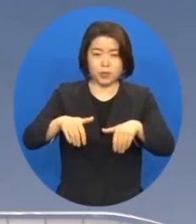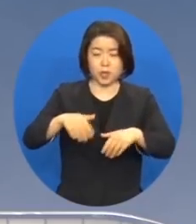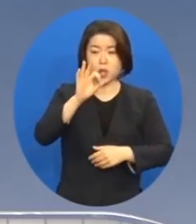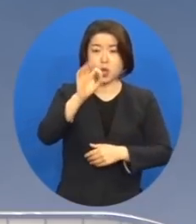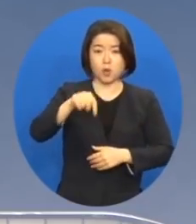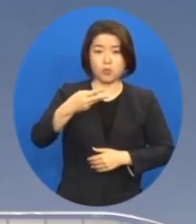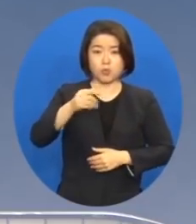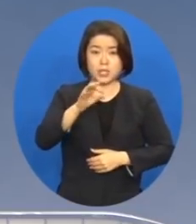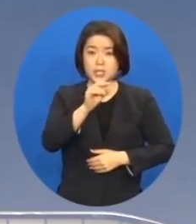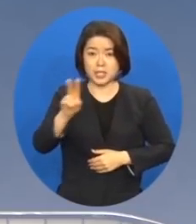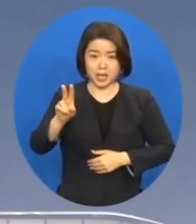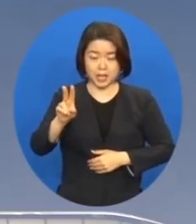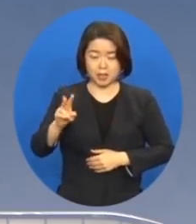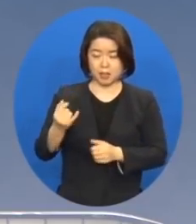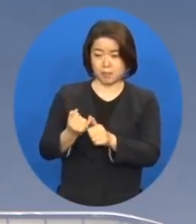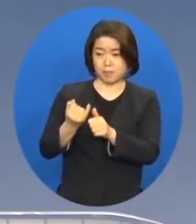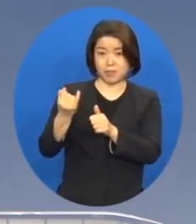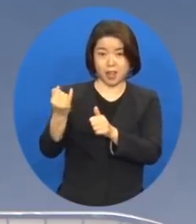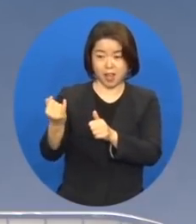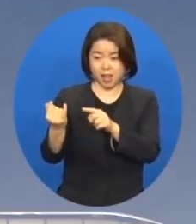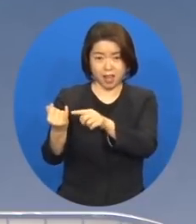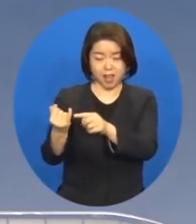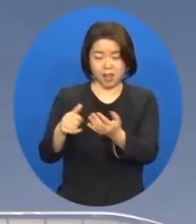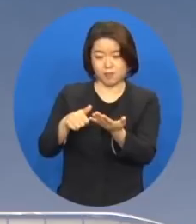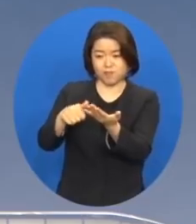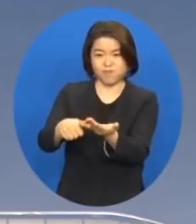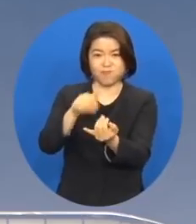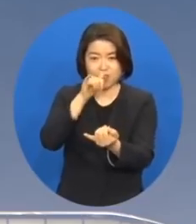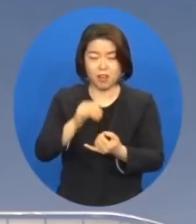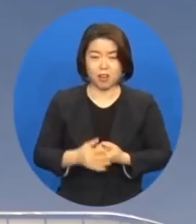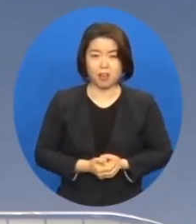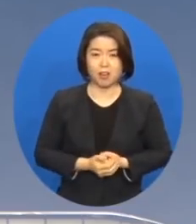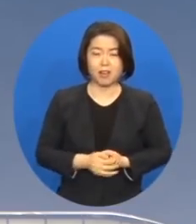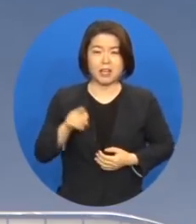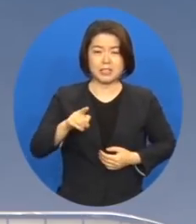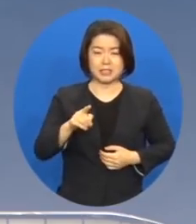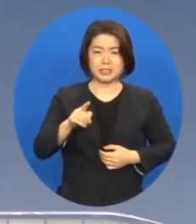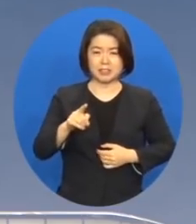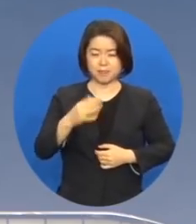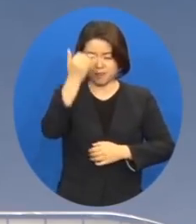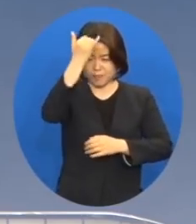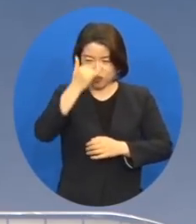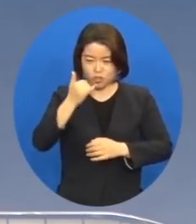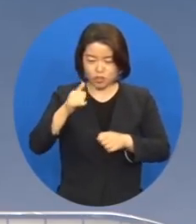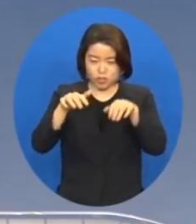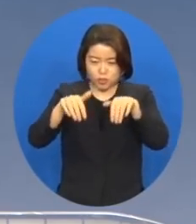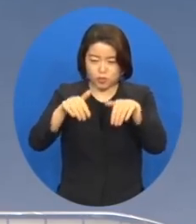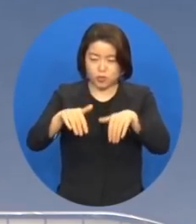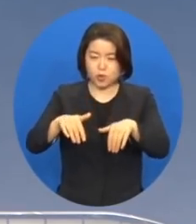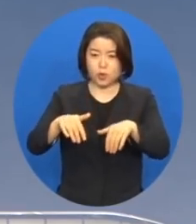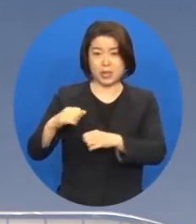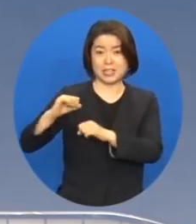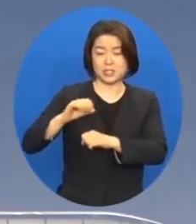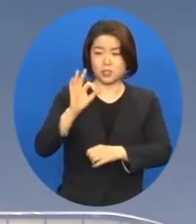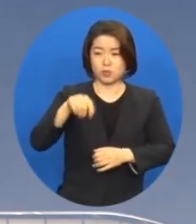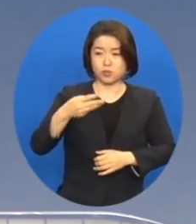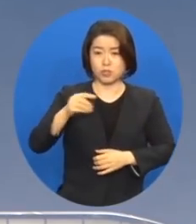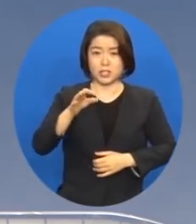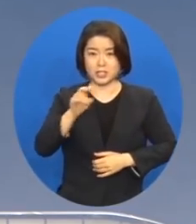아내 바세바를 간음했어요. 그리고 그 충성스러운 우리아를 살인교사를